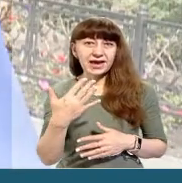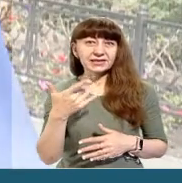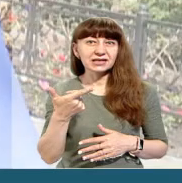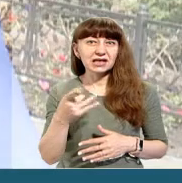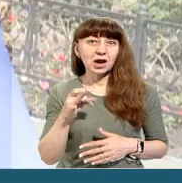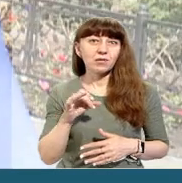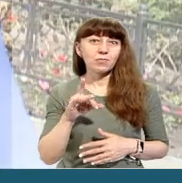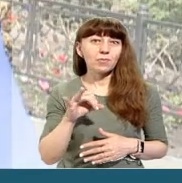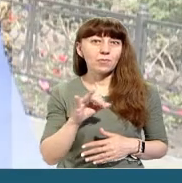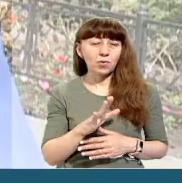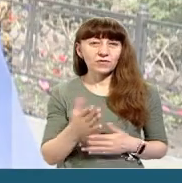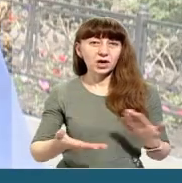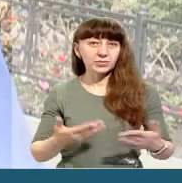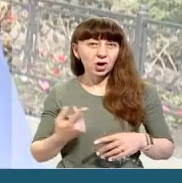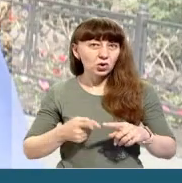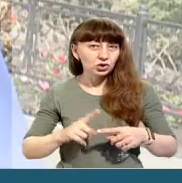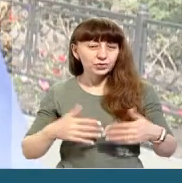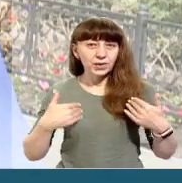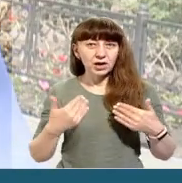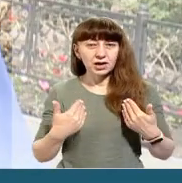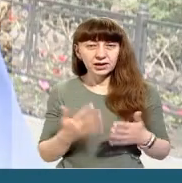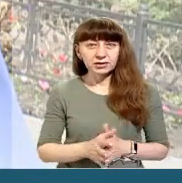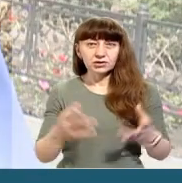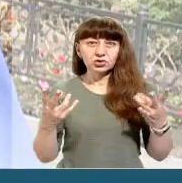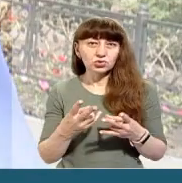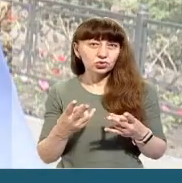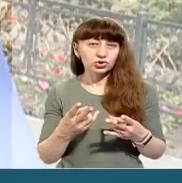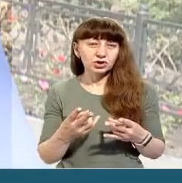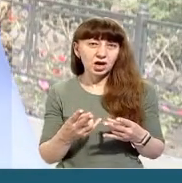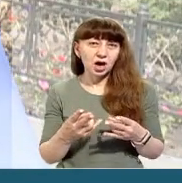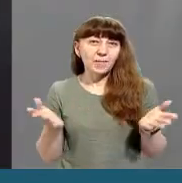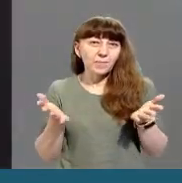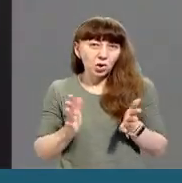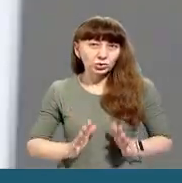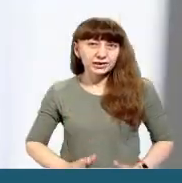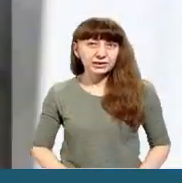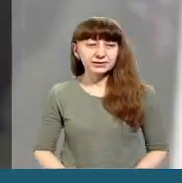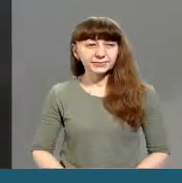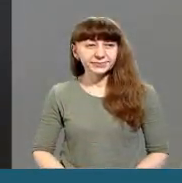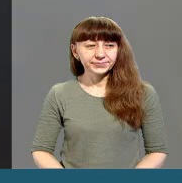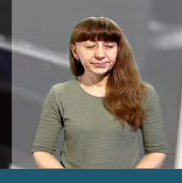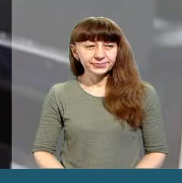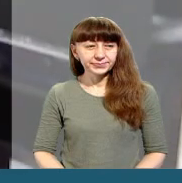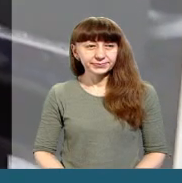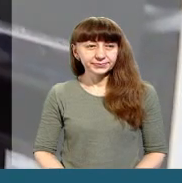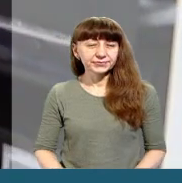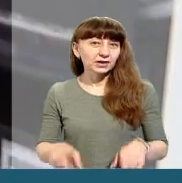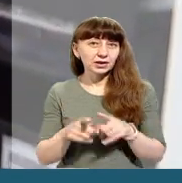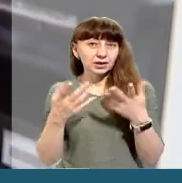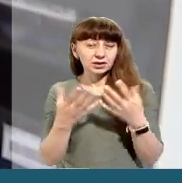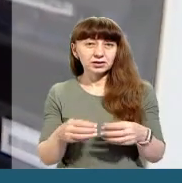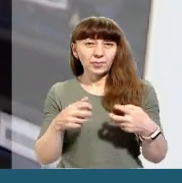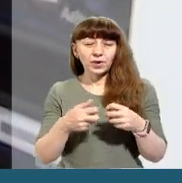болмаса да жаяу жүргеннің өзі өте пайдалы, артық салмақтан да арылған жөн. Бұндай күндері тек адамның денсаулығында емес,